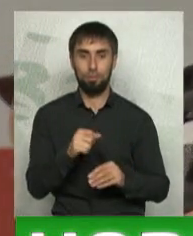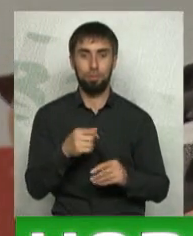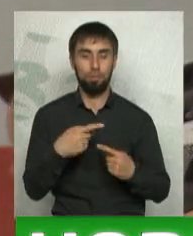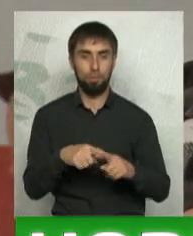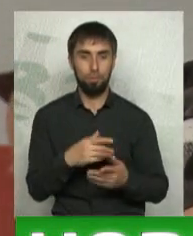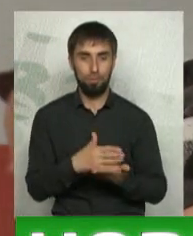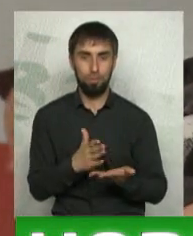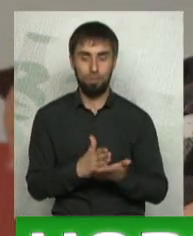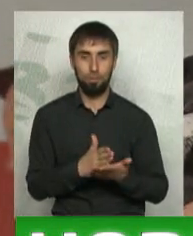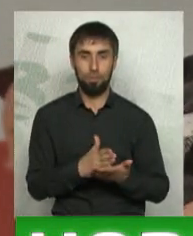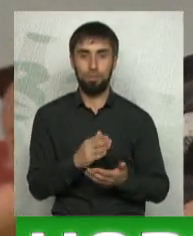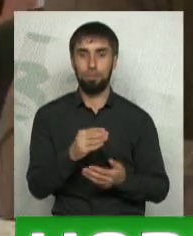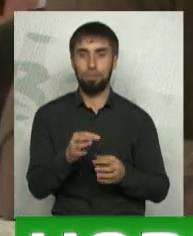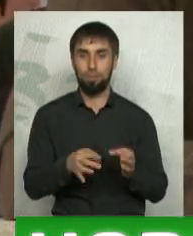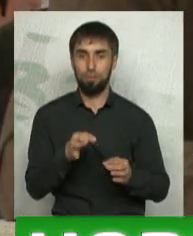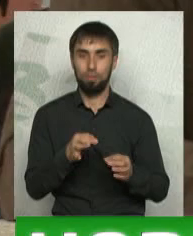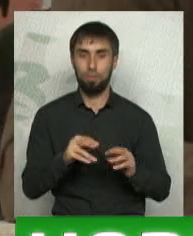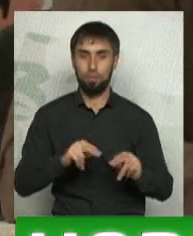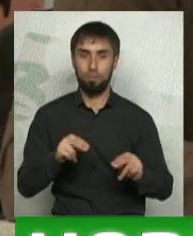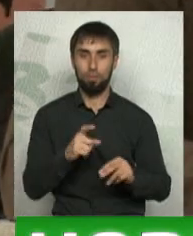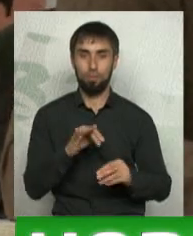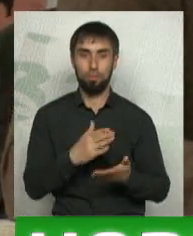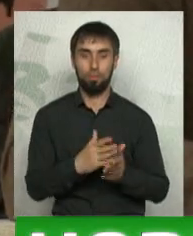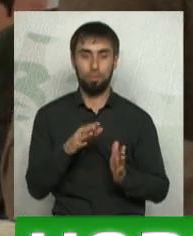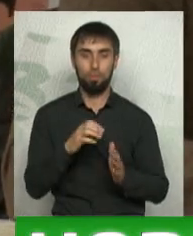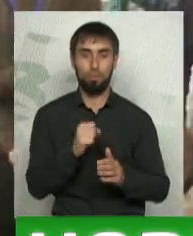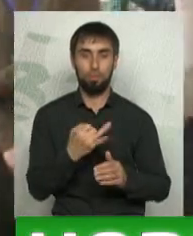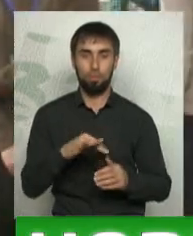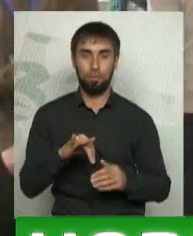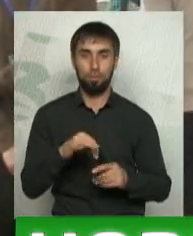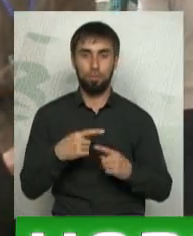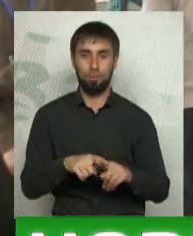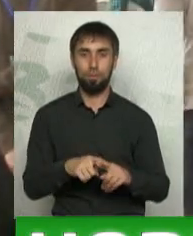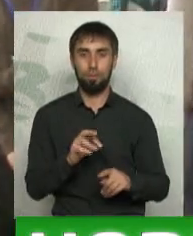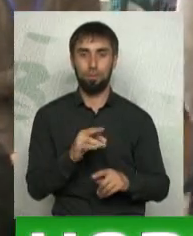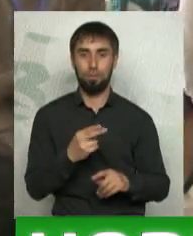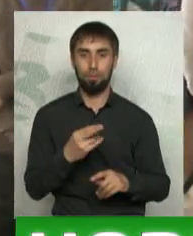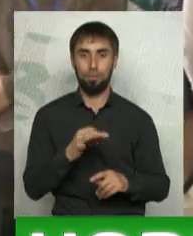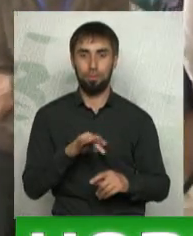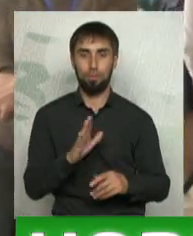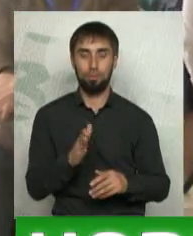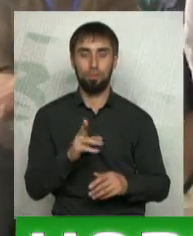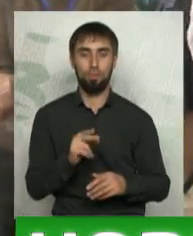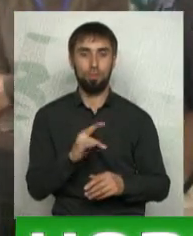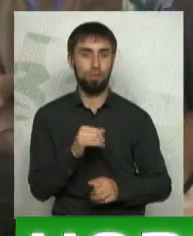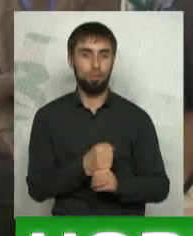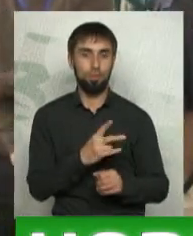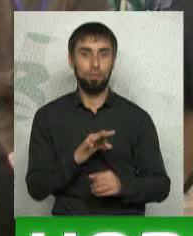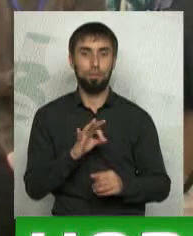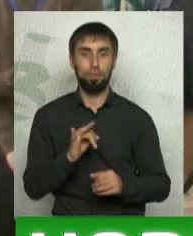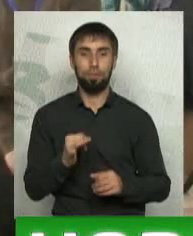наличии. Оценивает ребят жюри из преподавателей и экспертов в IT-технологиях. Оцениваться будет не только то, как они это сделали, но и